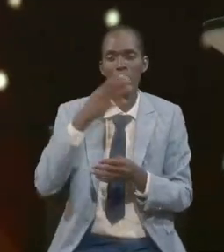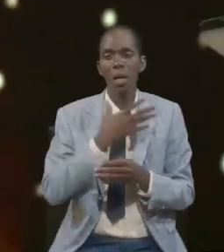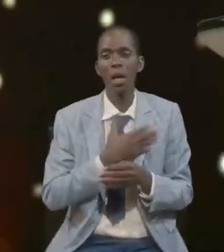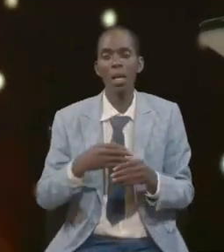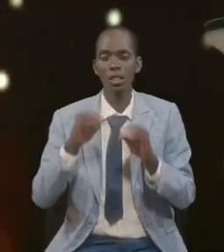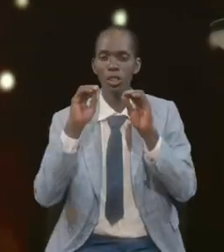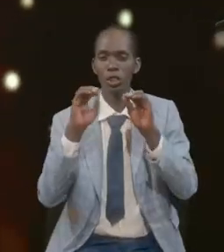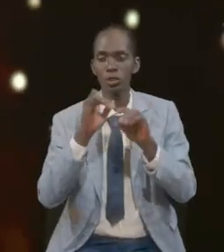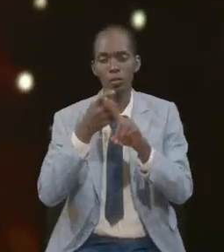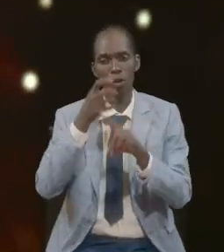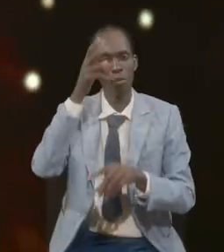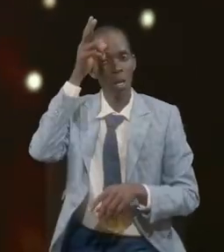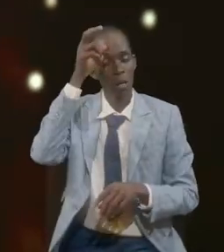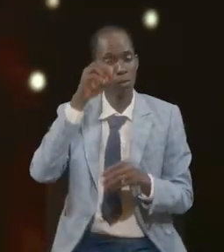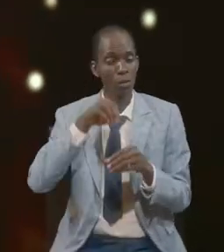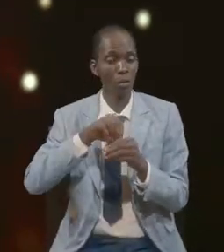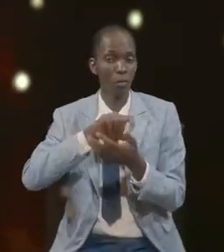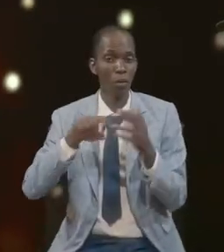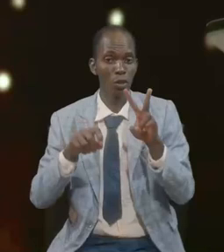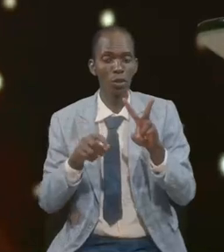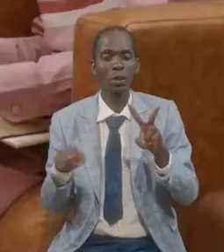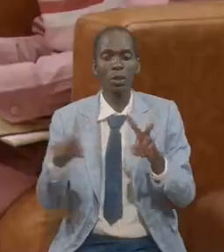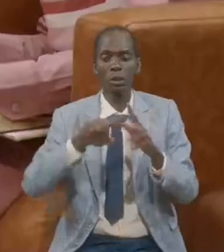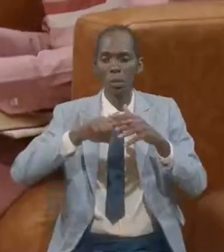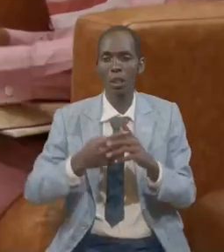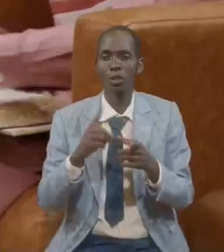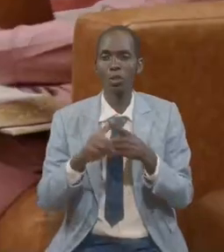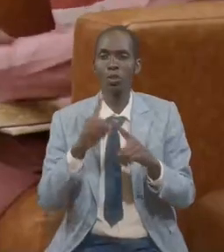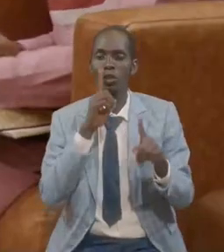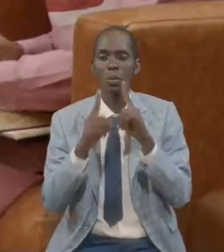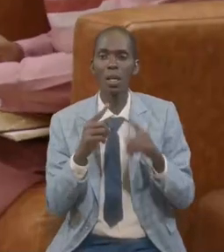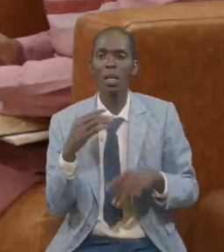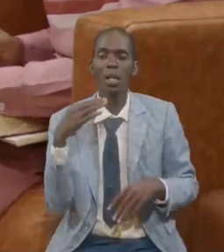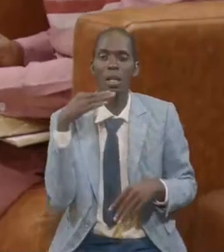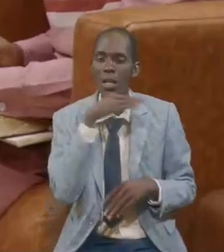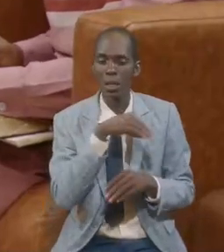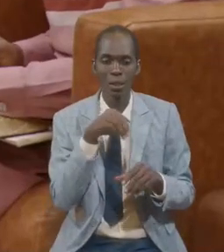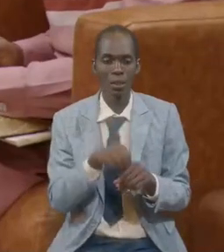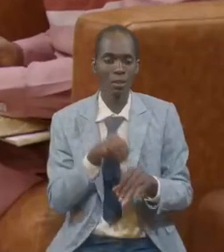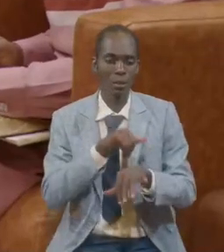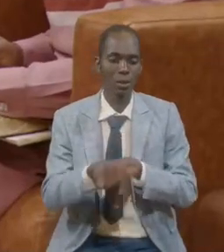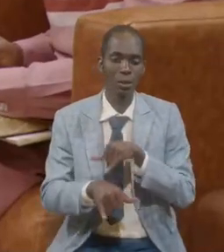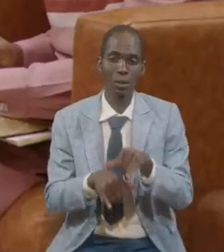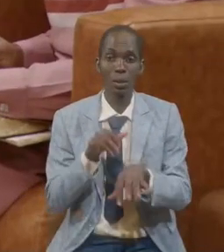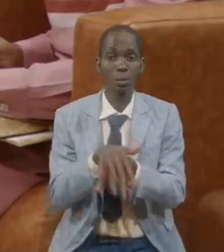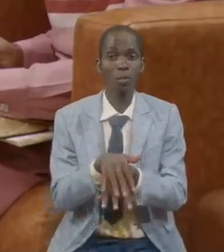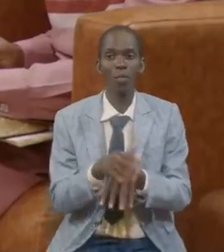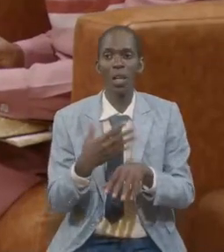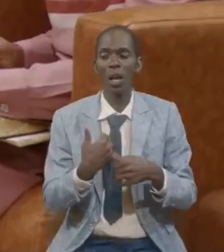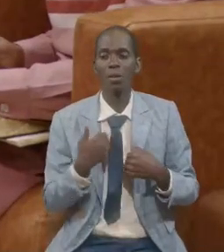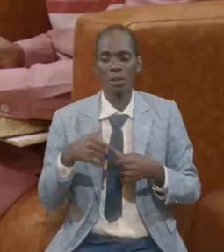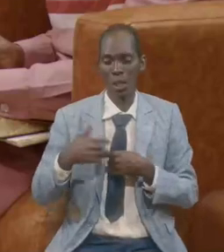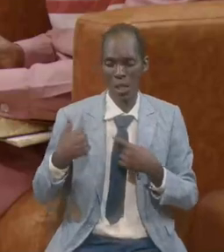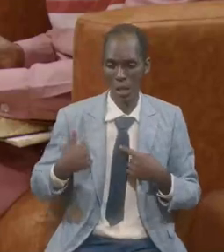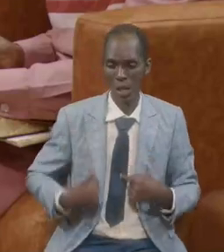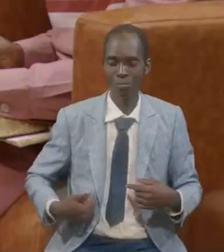Verset 2. Par l'hypocrisie de faux docteurs portant la marque de la